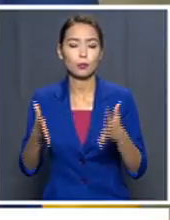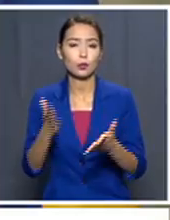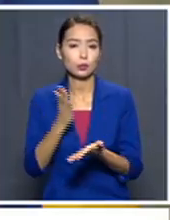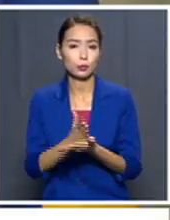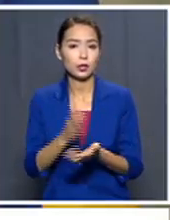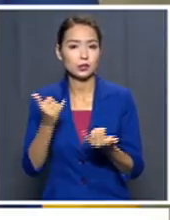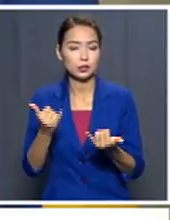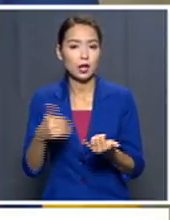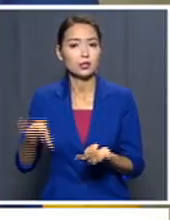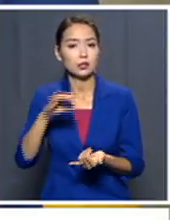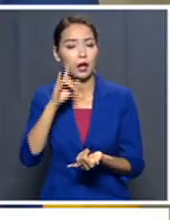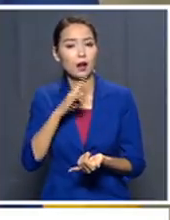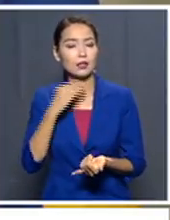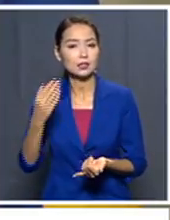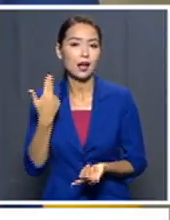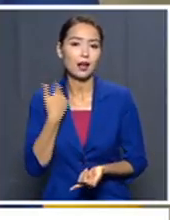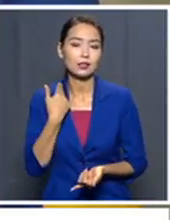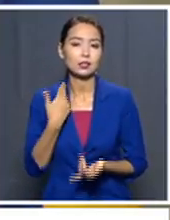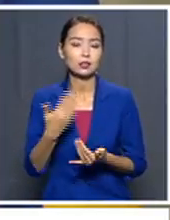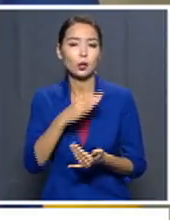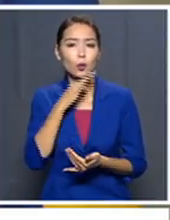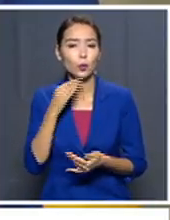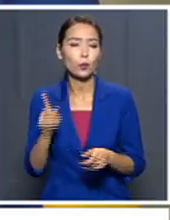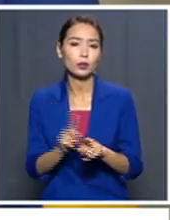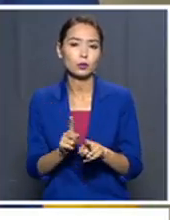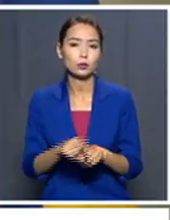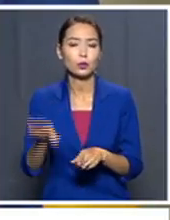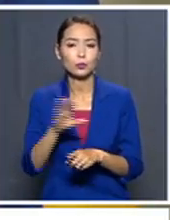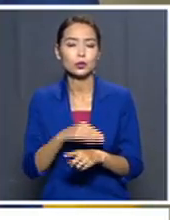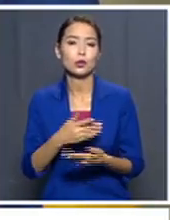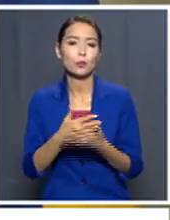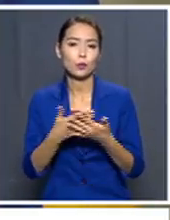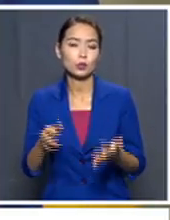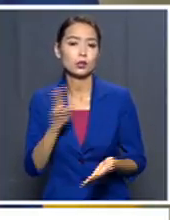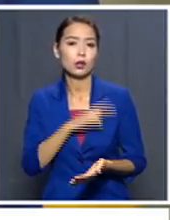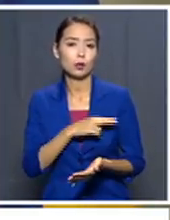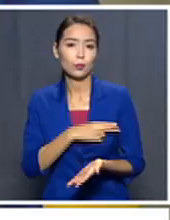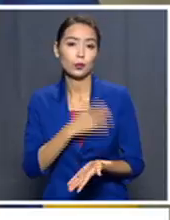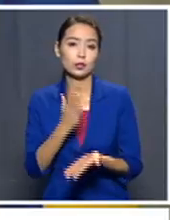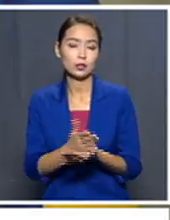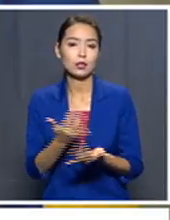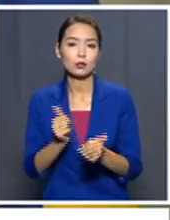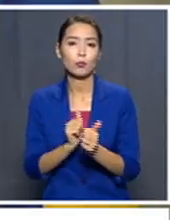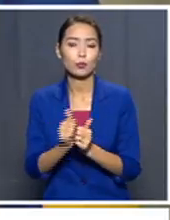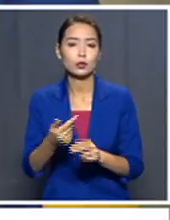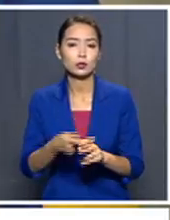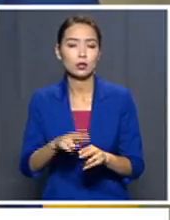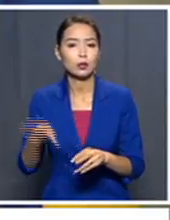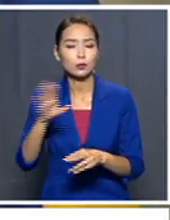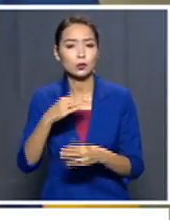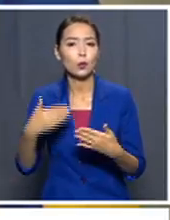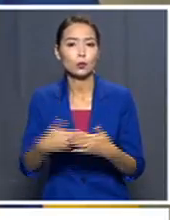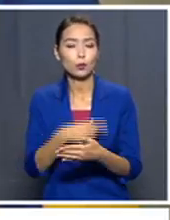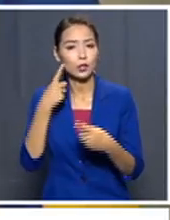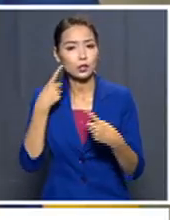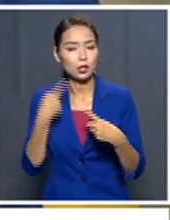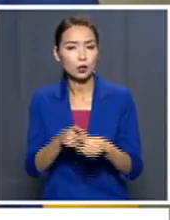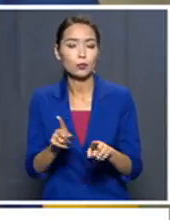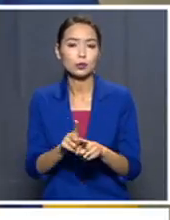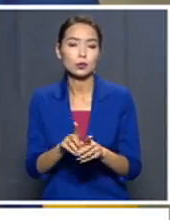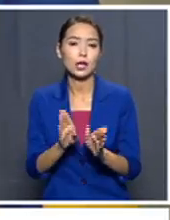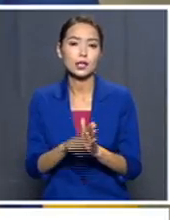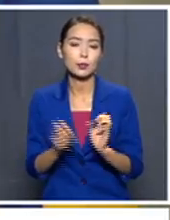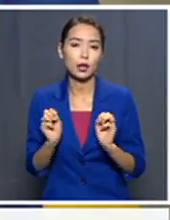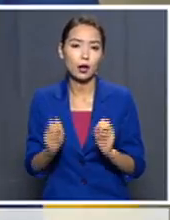жатыр. Қазақстан мен Ұлыбритания көптеген салаларда бірлесе жұмыс істеп келеді. Бірақ алдағы уақытта технология, киберқауіпсіздік,